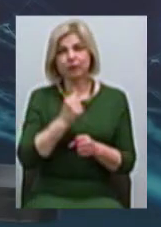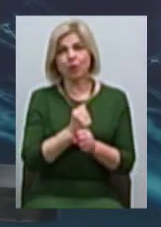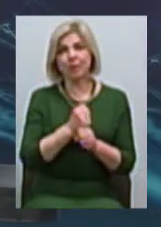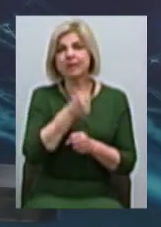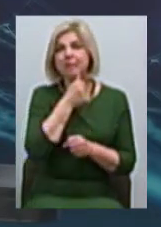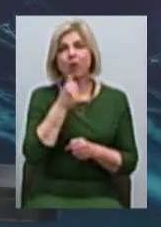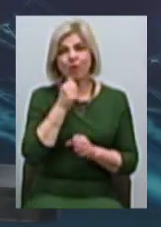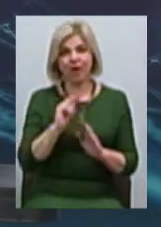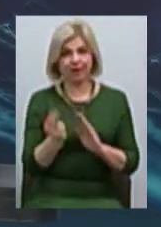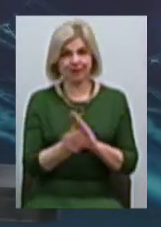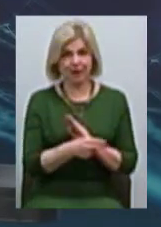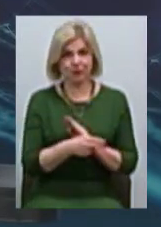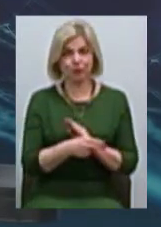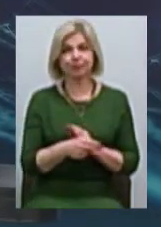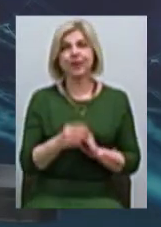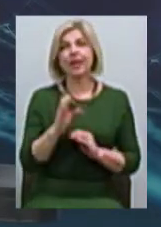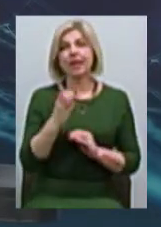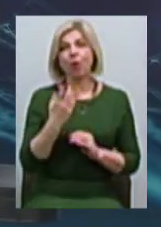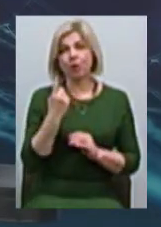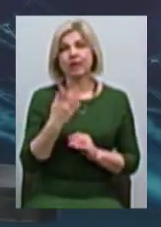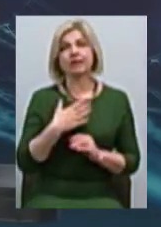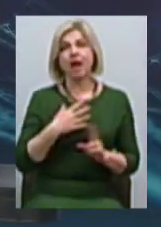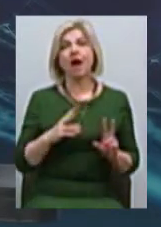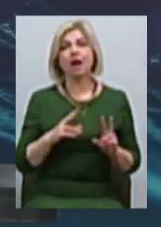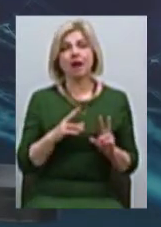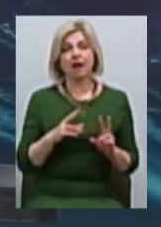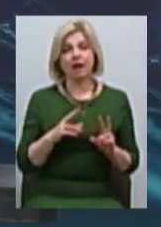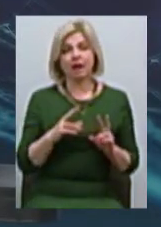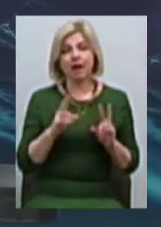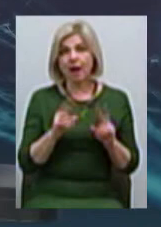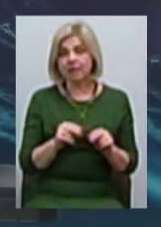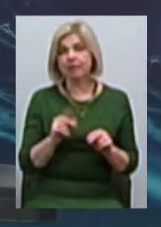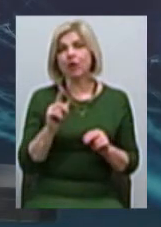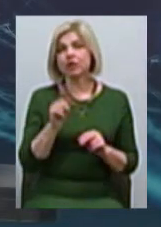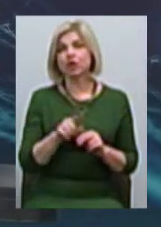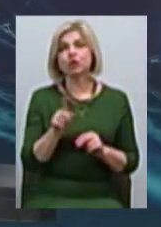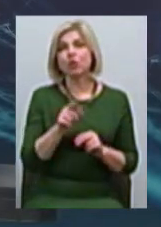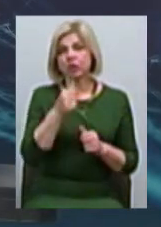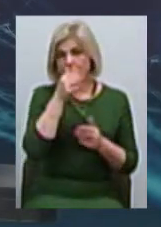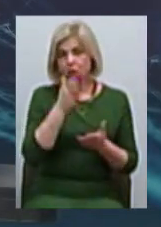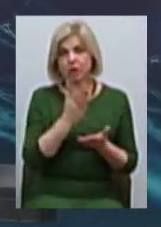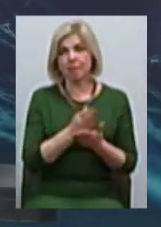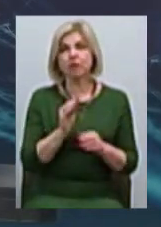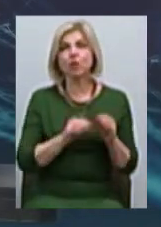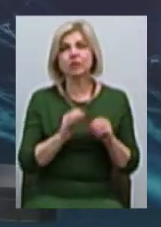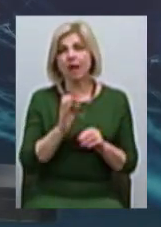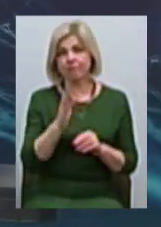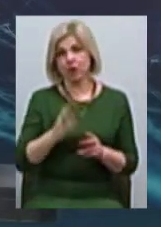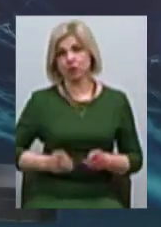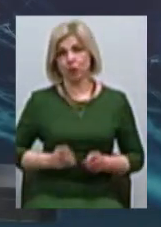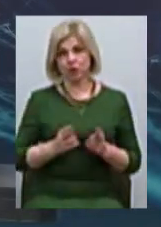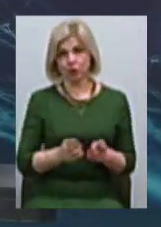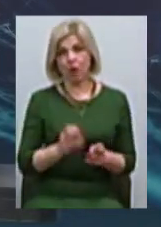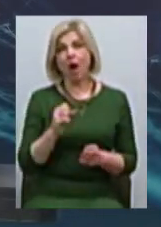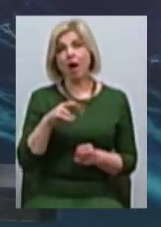приховану агітацію з приводу одного з наших гарантів, ну, відповідно, що не може мати складу злочину. Але таке відбувається.